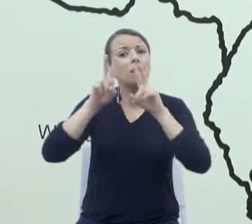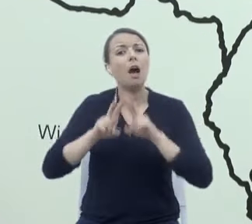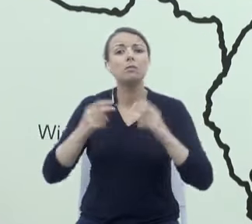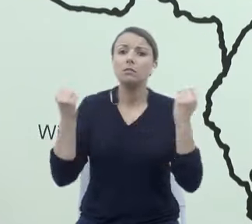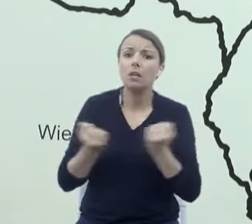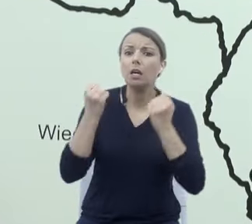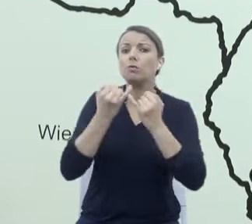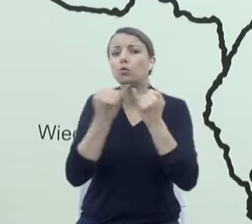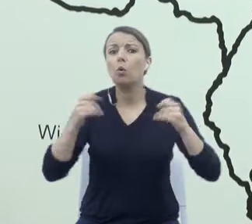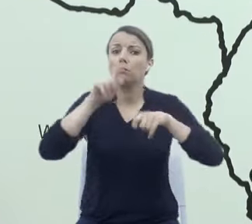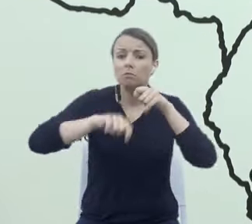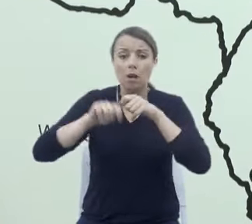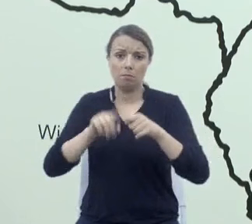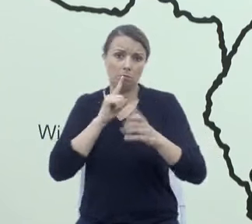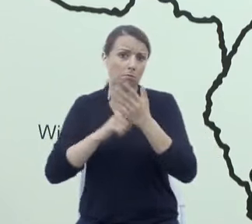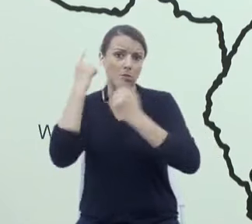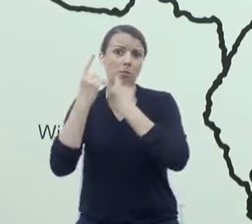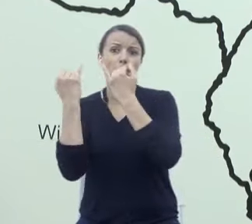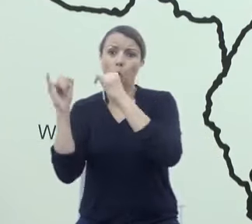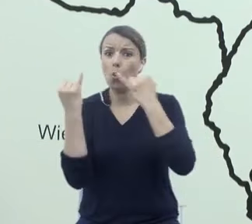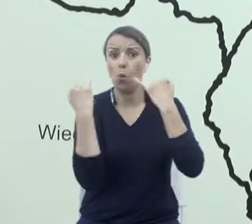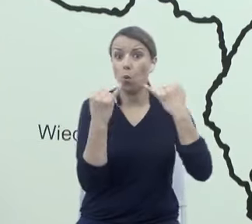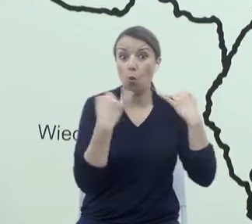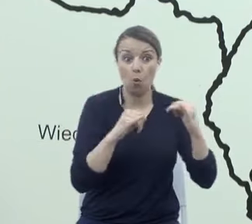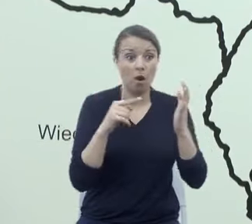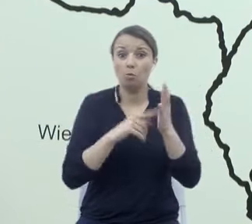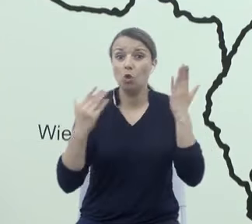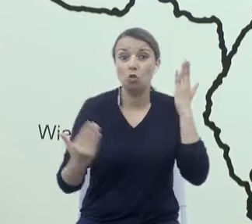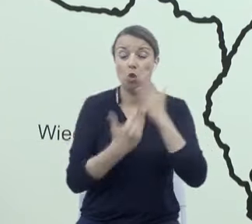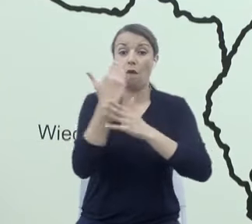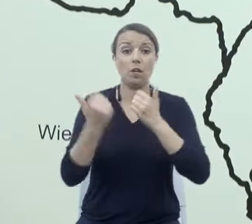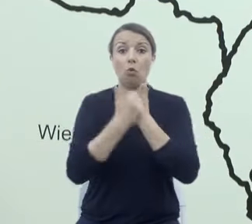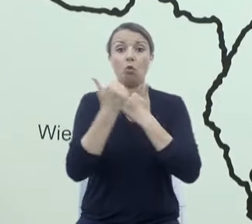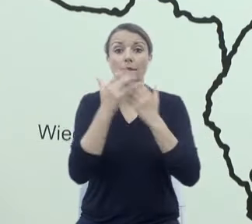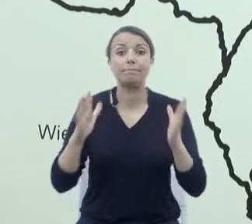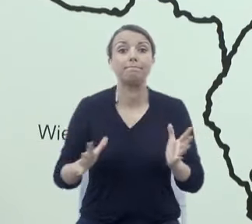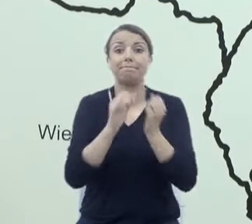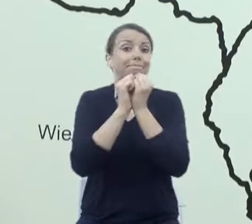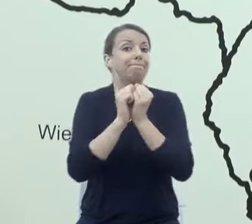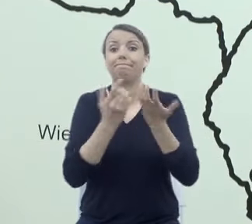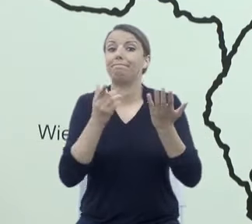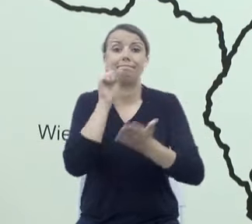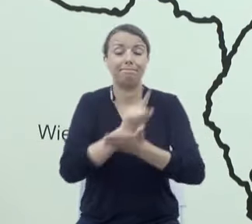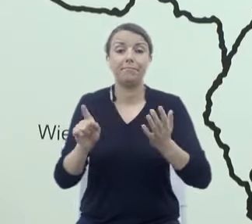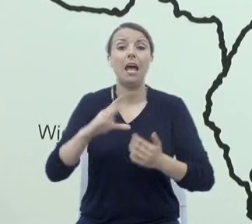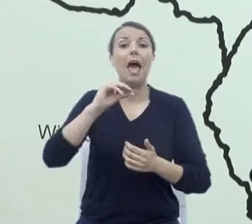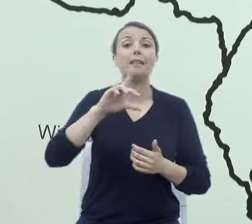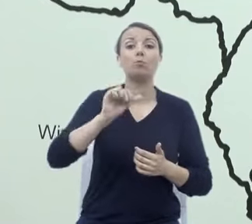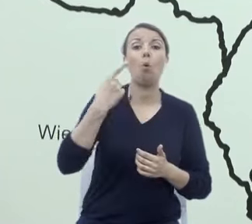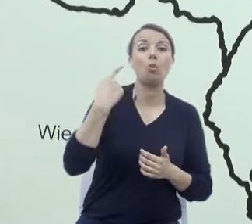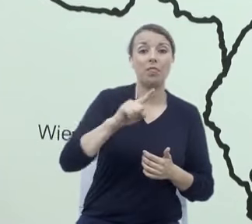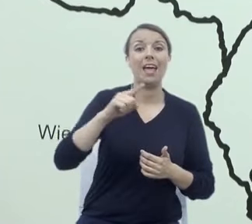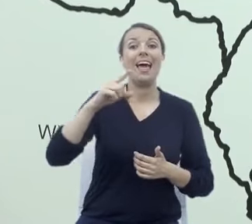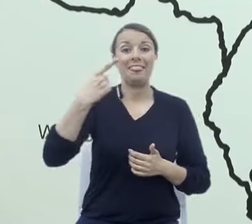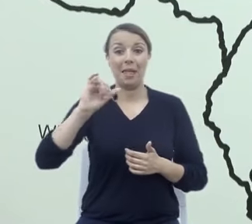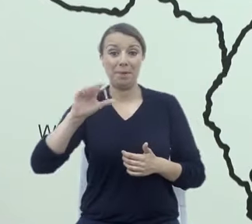różne poglądy na tę kwestię, bardzo opozycyjne, no nic nowego nie udało się wnieść. Edmund Dmitrow, który rozmawiał z